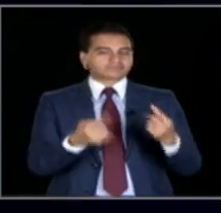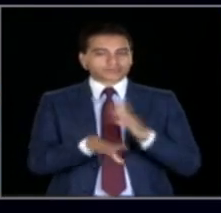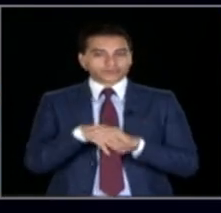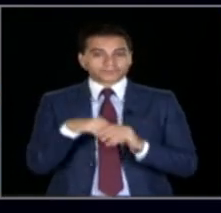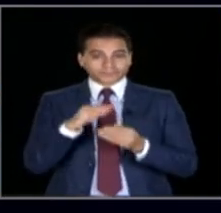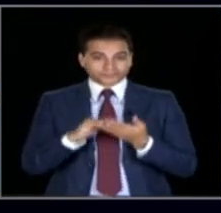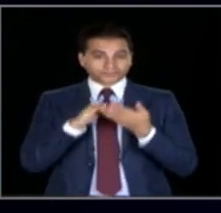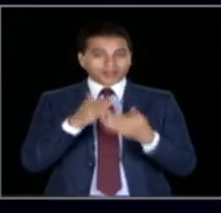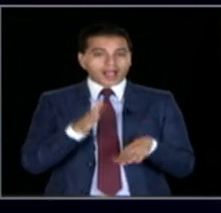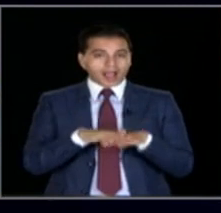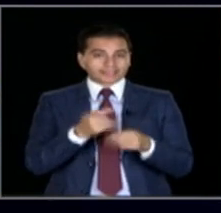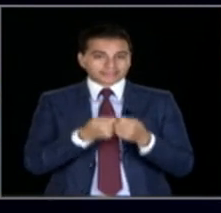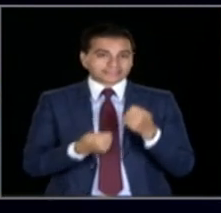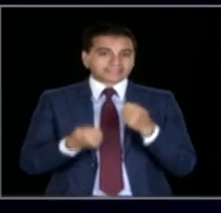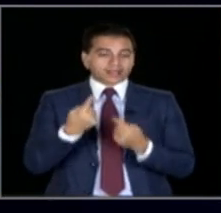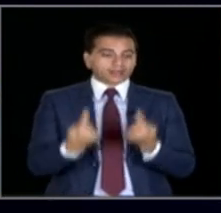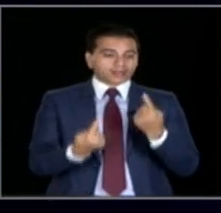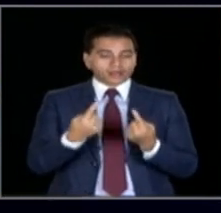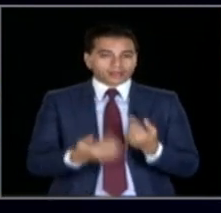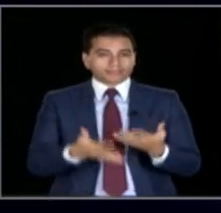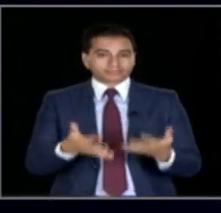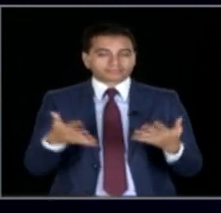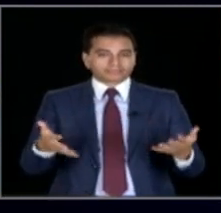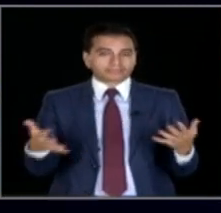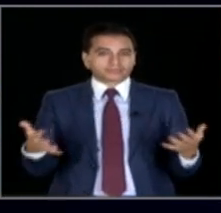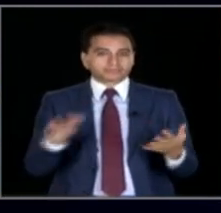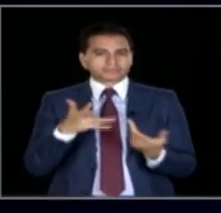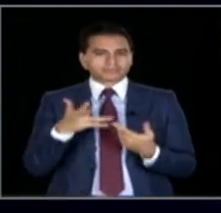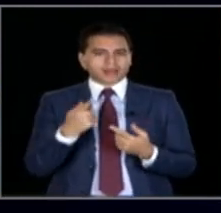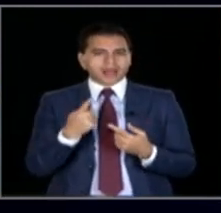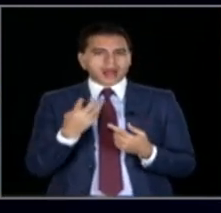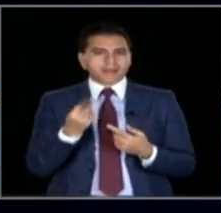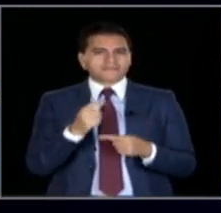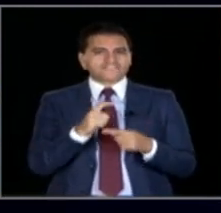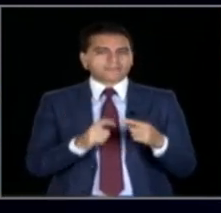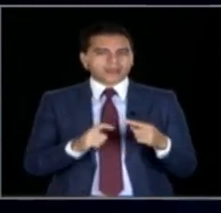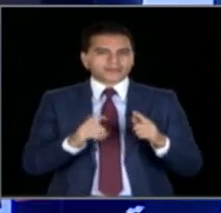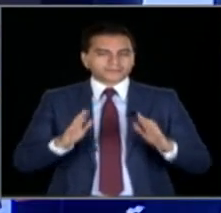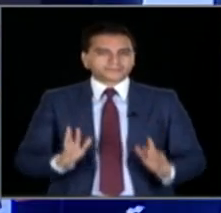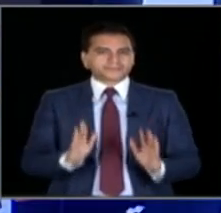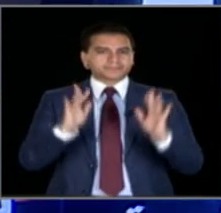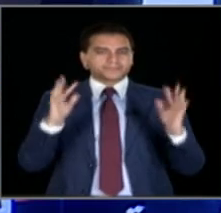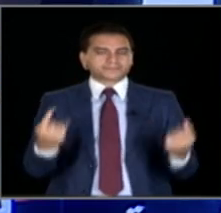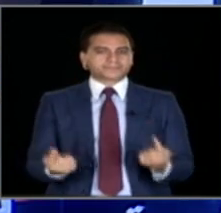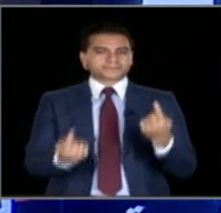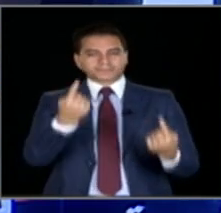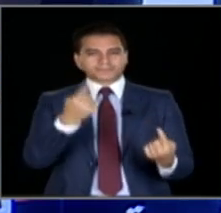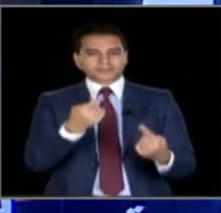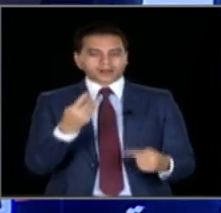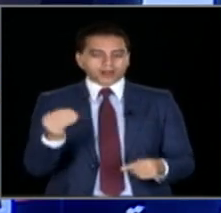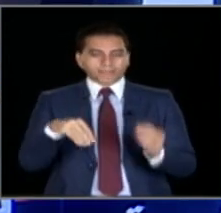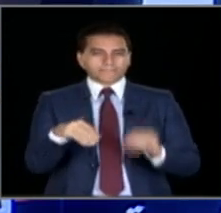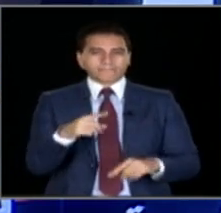وبتساعد في زيادة إنتاج المحاصيل الزراعية بنسبة تصل إلى 40%. محمد